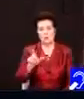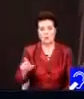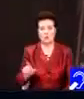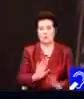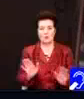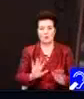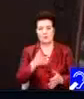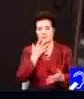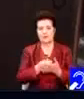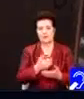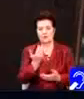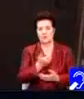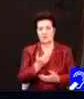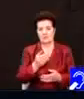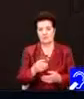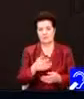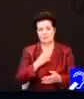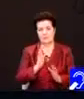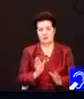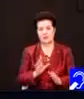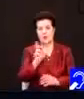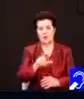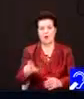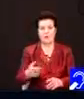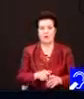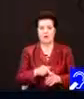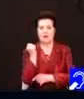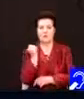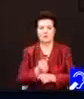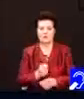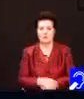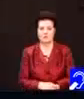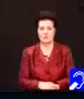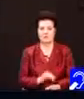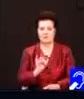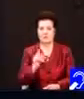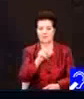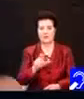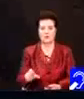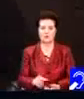pentru dânsi și pentru scaune, dar pentru lumea care muncește și pentru